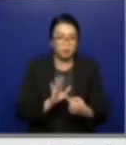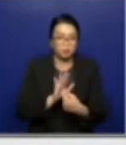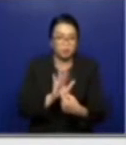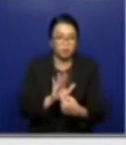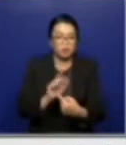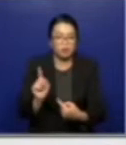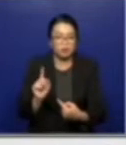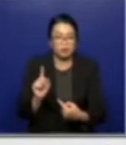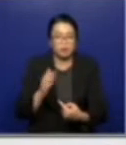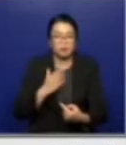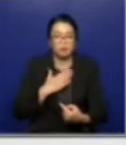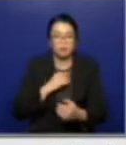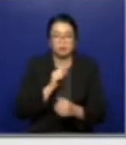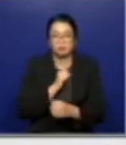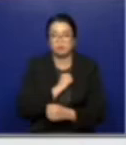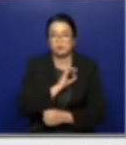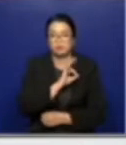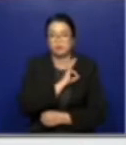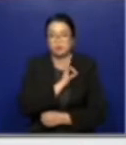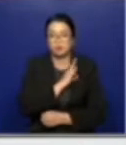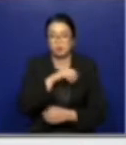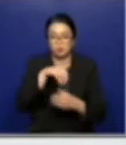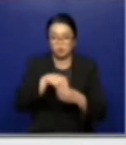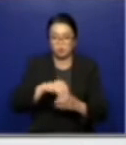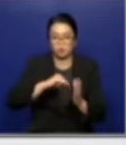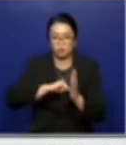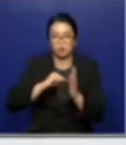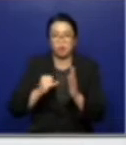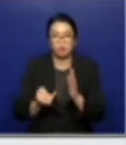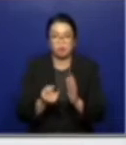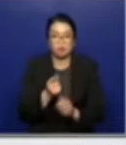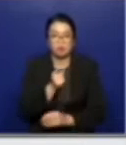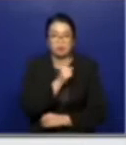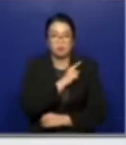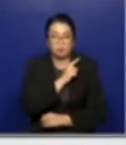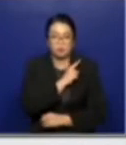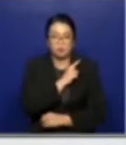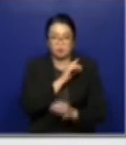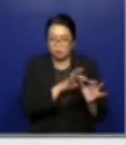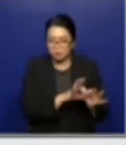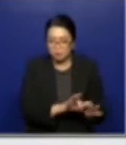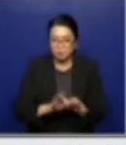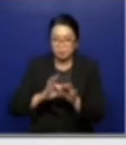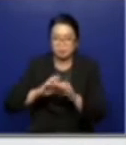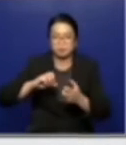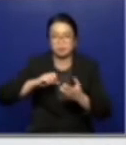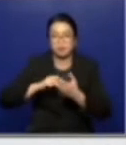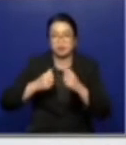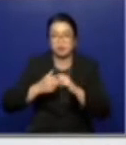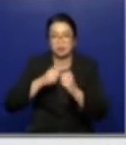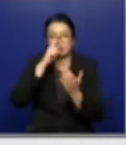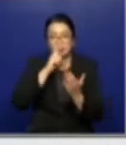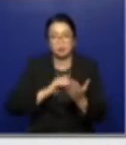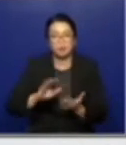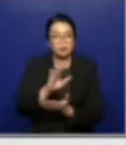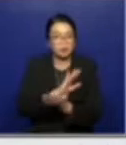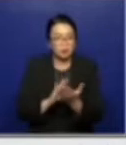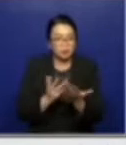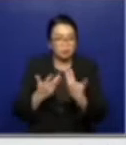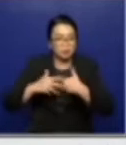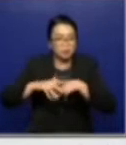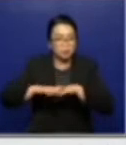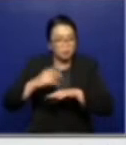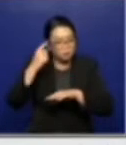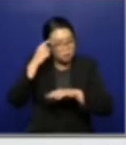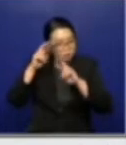กระผมเป็นสมาชิกสภาผู้แทนราษฎรอยู่ไปสู่ปัญหาภาพรวมของประเทศเพื่อร่วมกันวิเคราะห์ปั